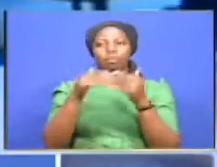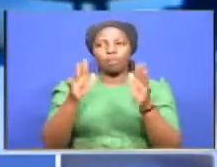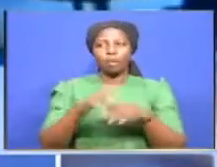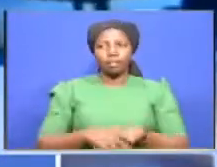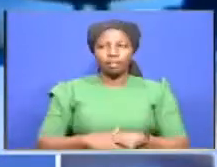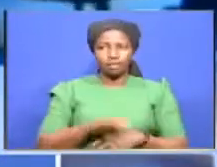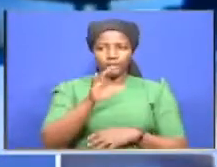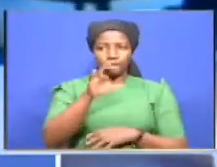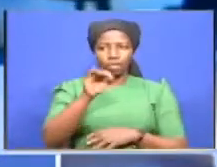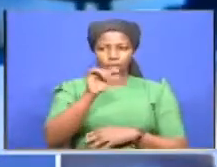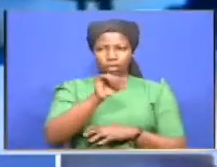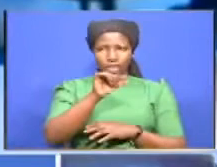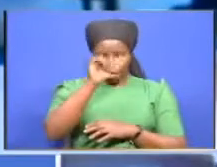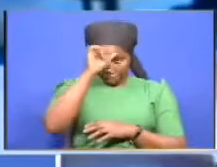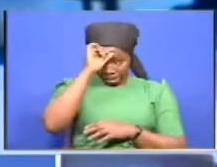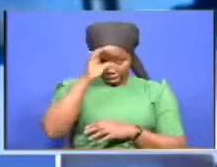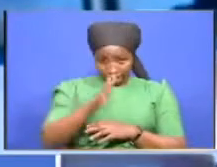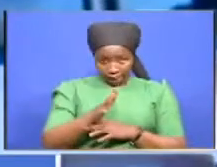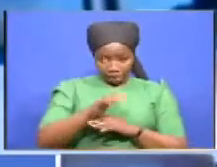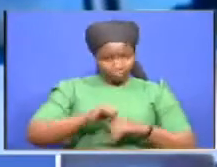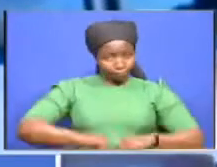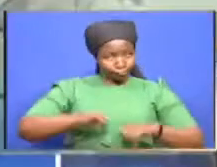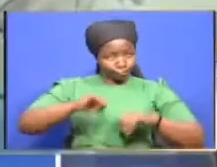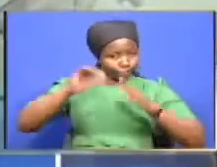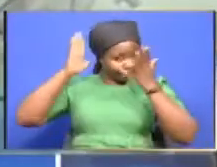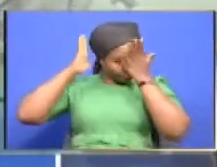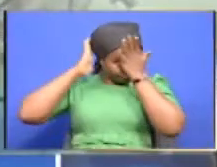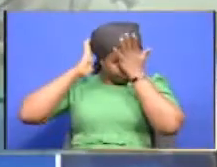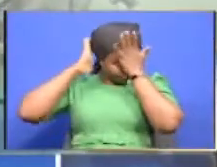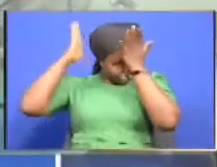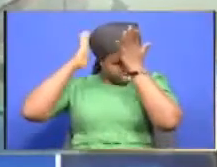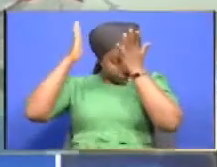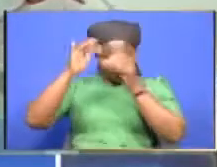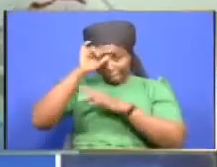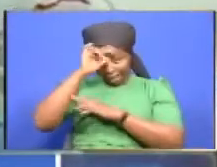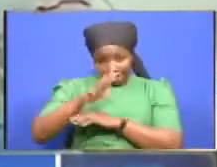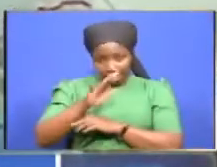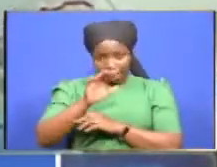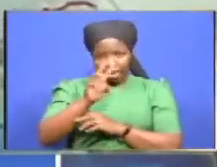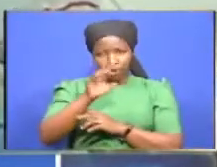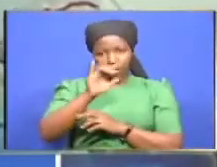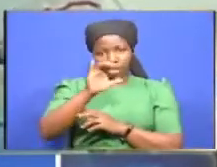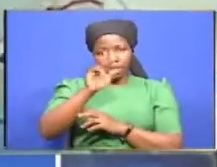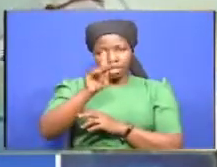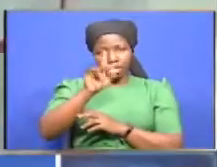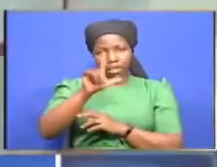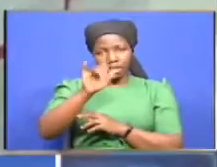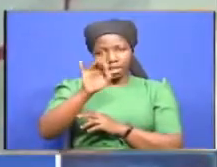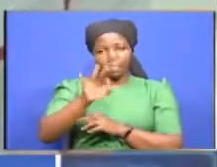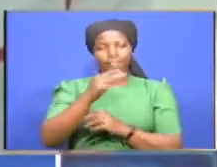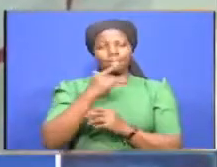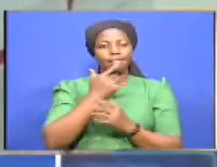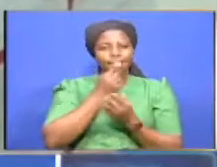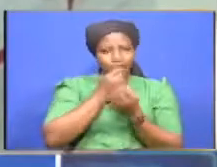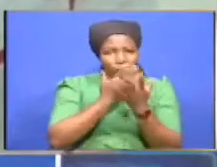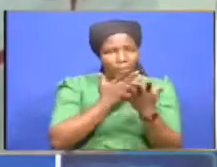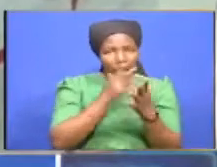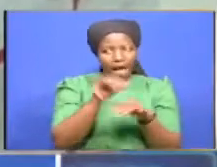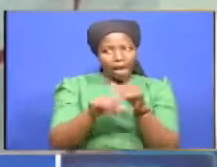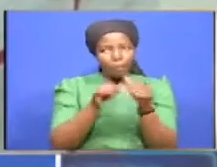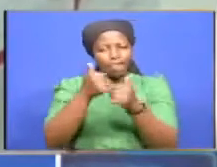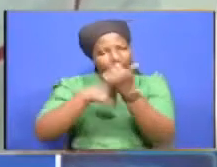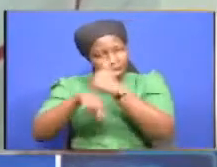ni gavana wa kaunti ya Kakamega, Wycliffe Oparanya, aliwasilisha ripoti ya hatua ambazo zimepigwa katika kutimiza viwango vya